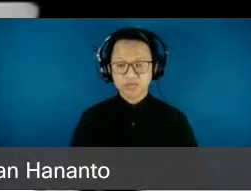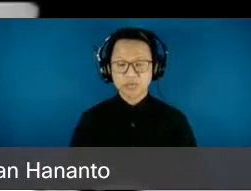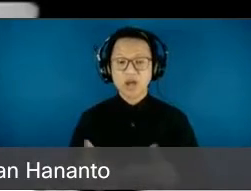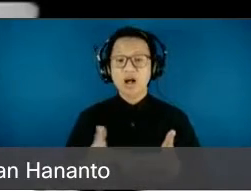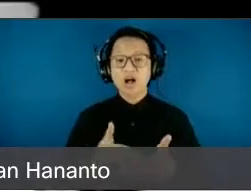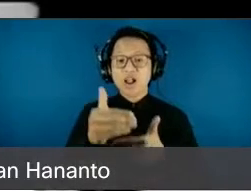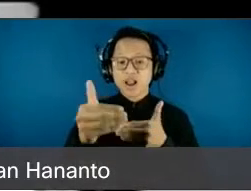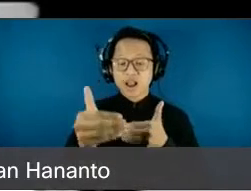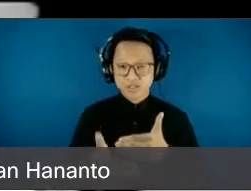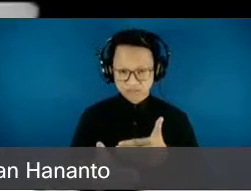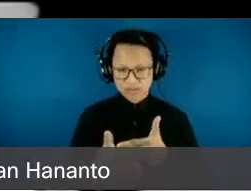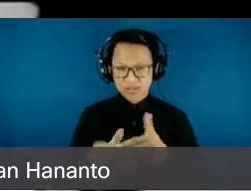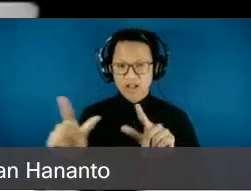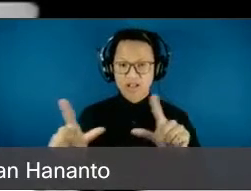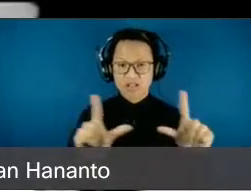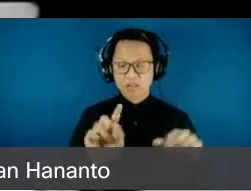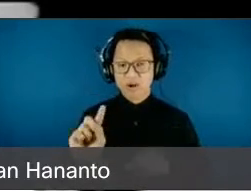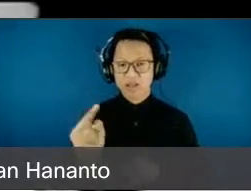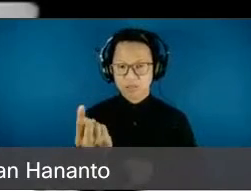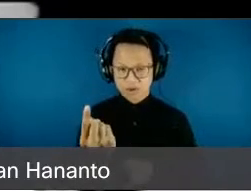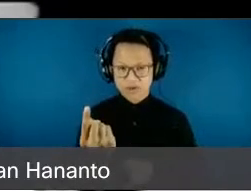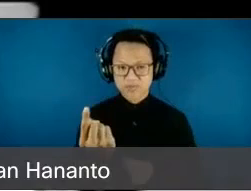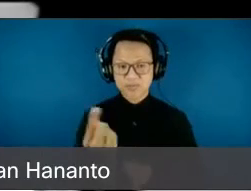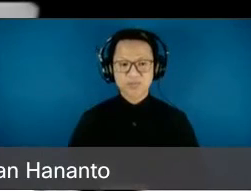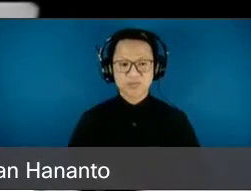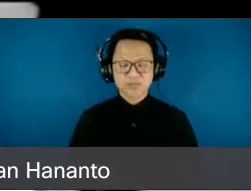Dilanjut ke slide pertama, lanjut Bu.